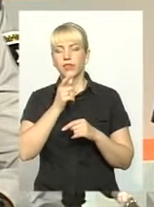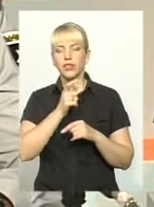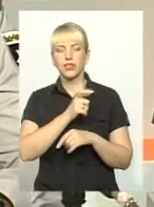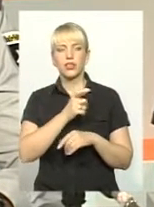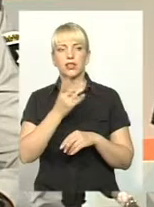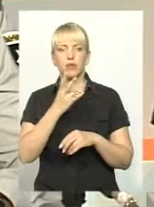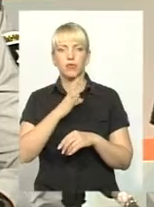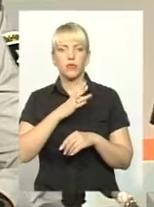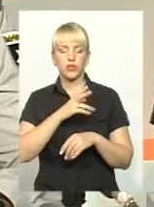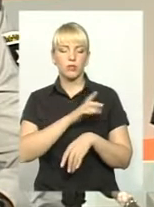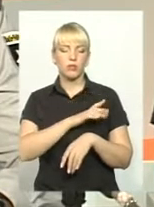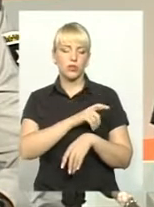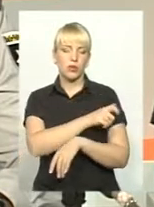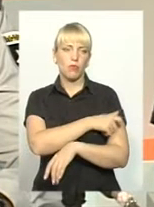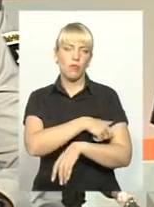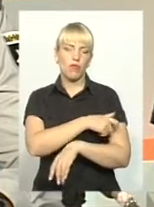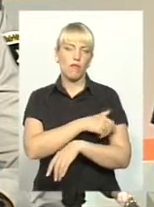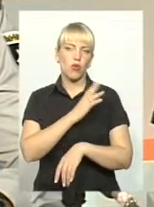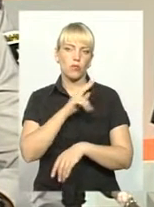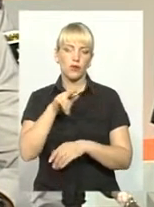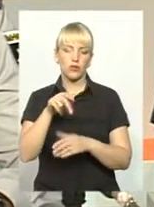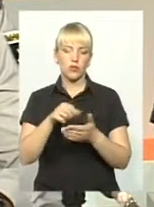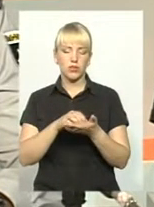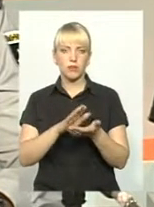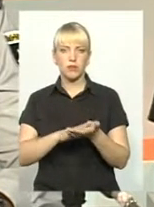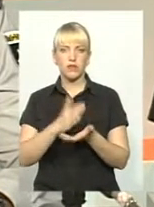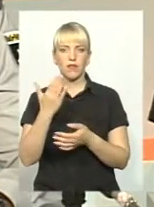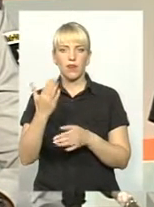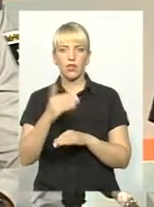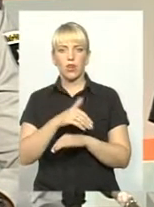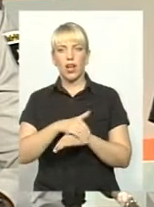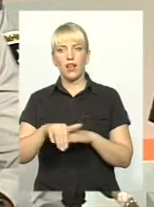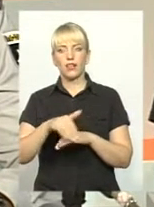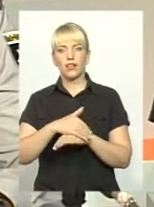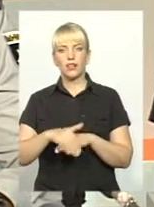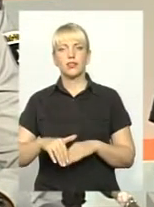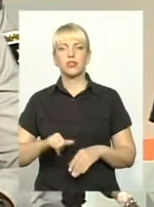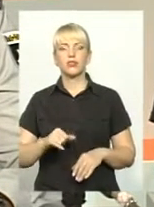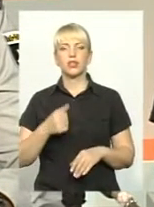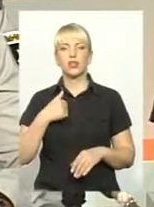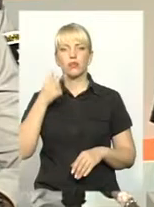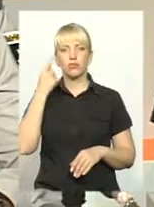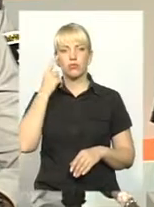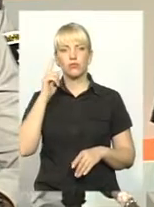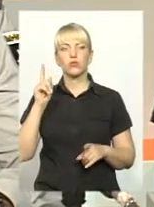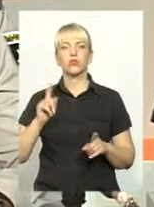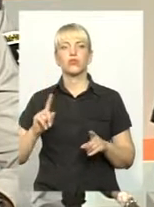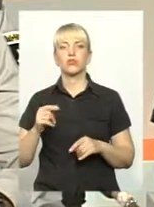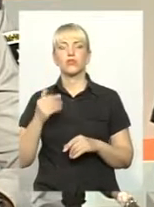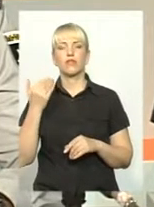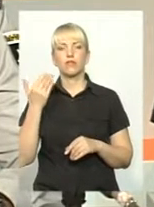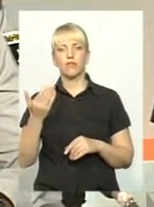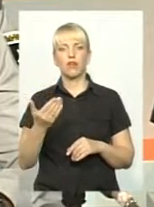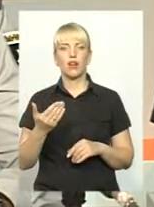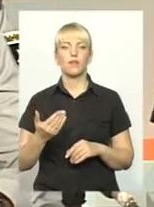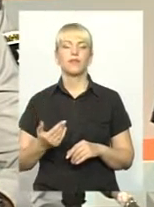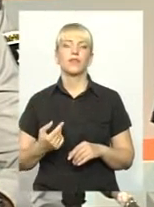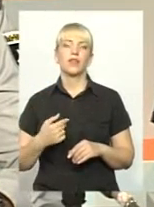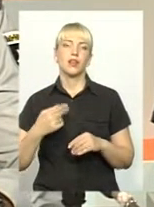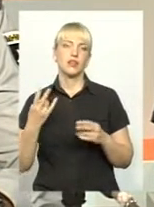патрульної поліції. Володимир Петрович вже цю адресу записав. І я думаю, доречно також вам ми